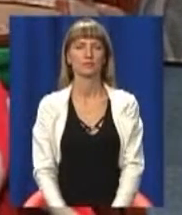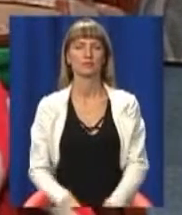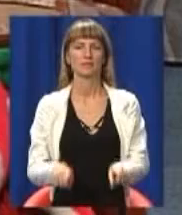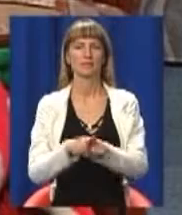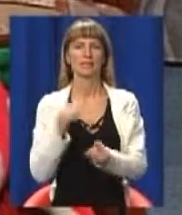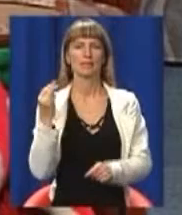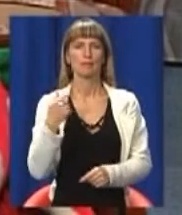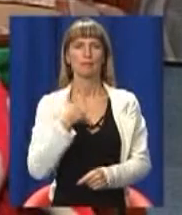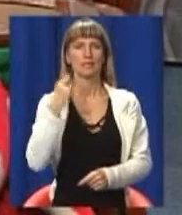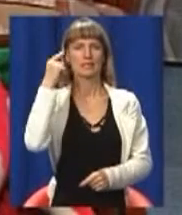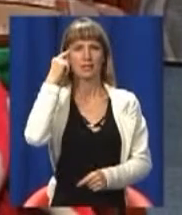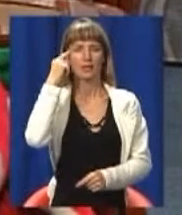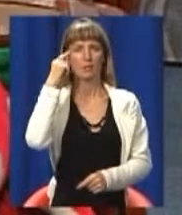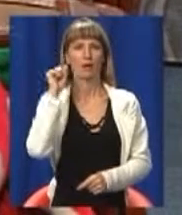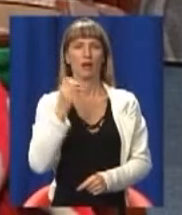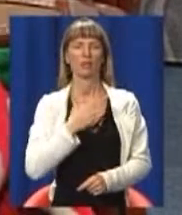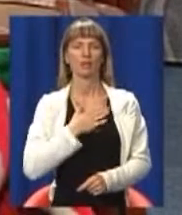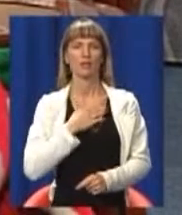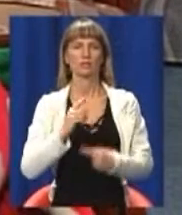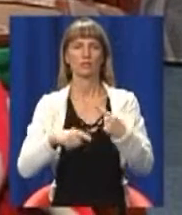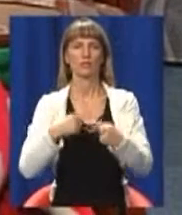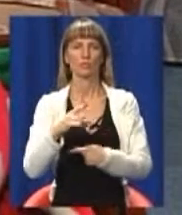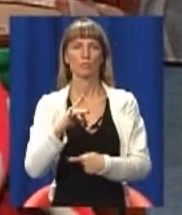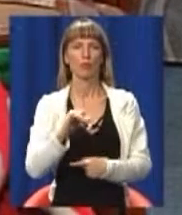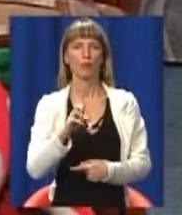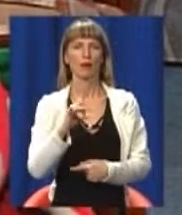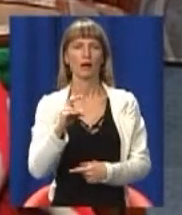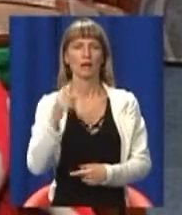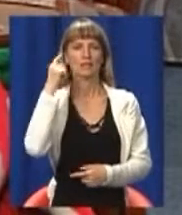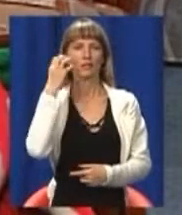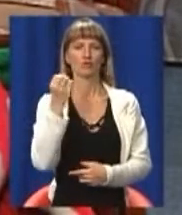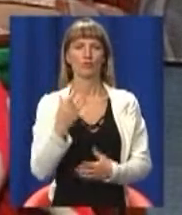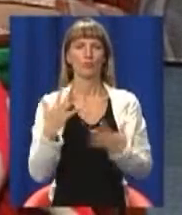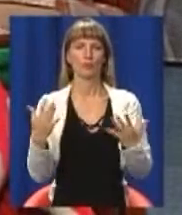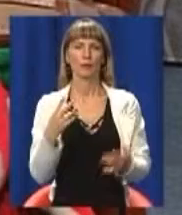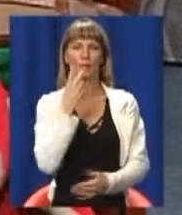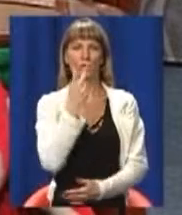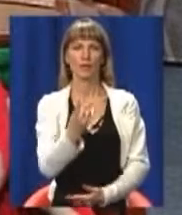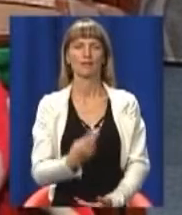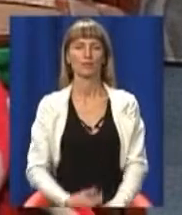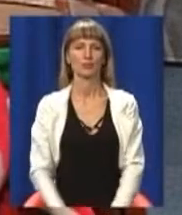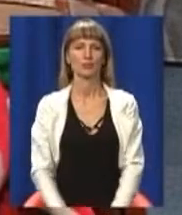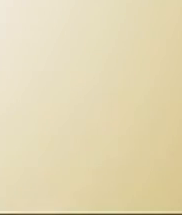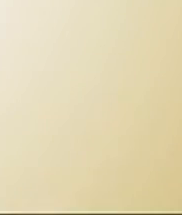Такі цікавинки ми знаємо, а наша наступна рубрика знає ще більше. Давайте подивимося.